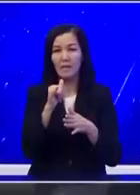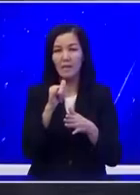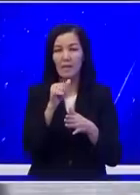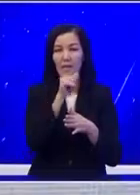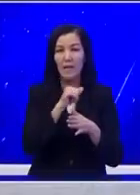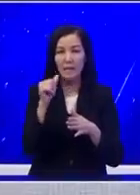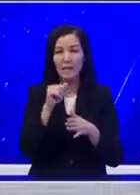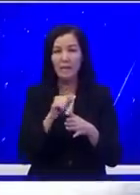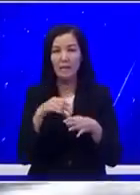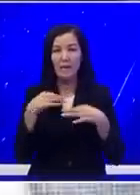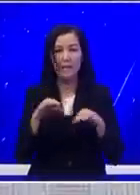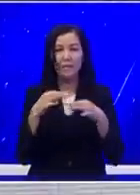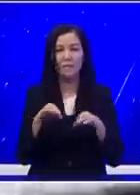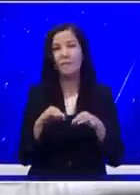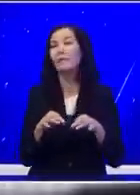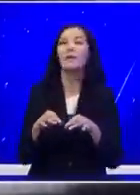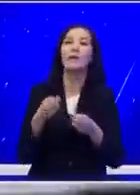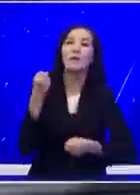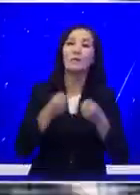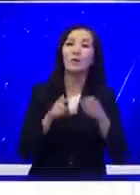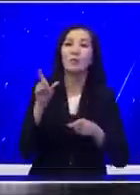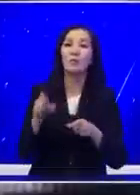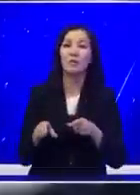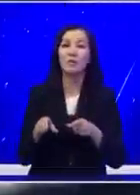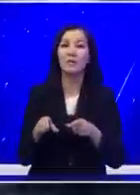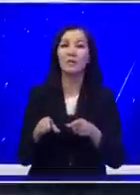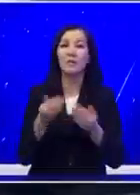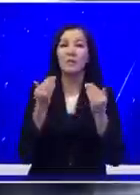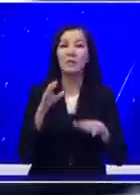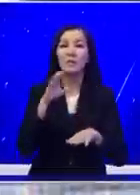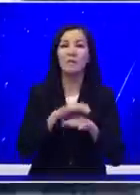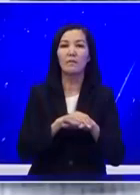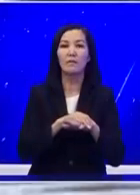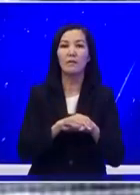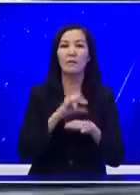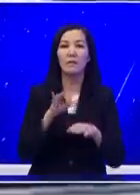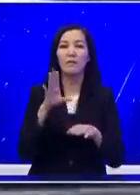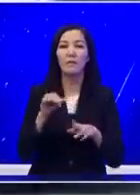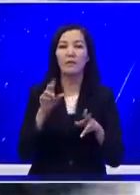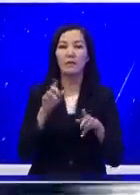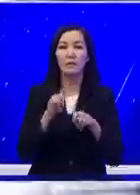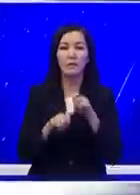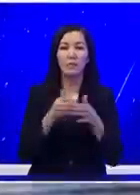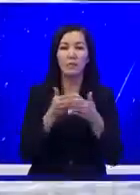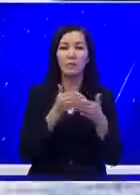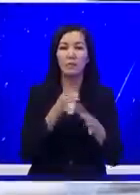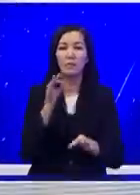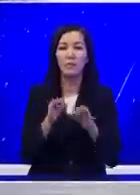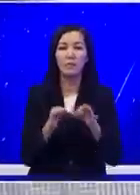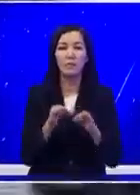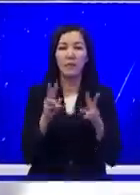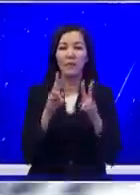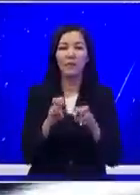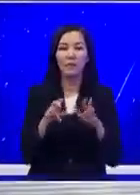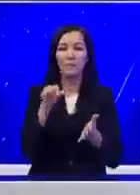автомобилей во время разгрузки товара водителями. В настоящее время задержанный во дворе в ЮВС. Проводится досудебное расследование и выясняется